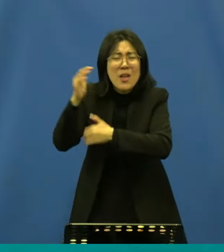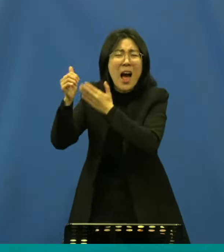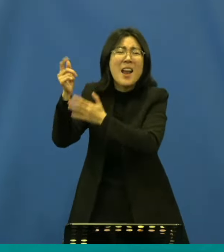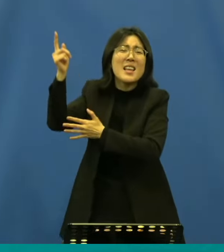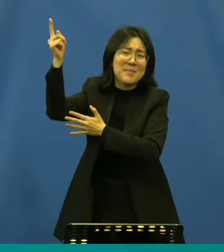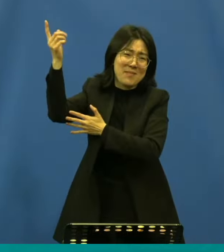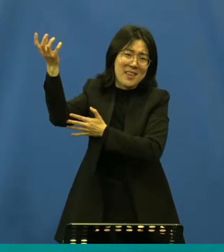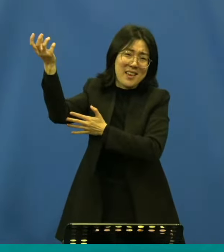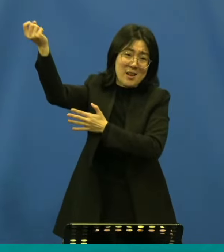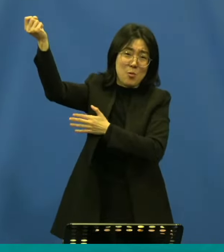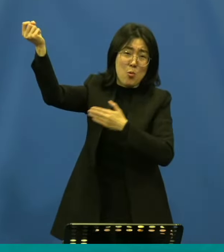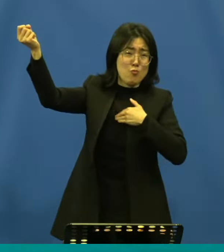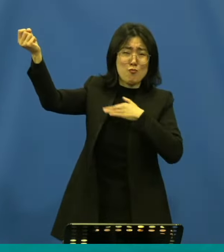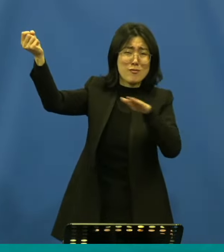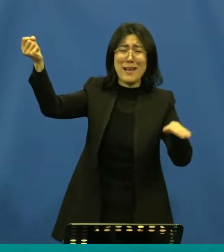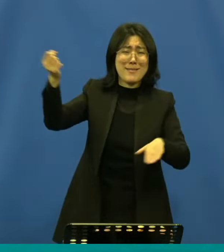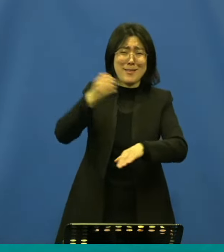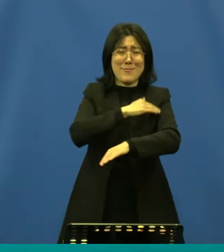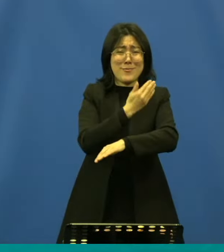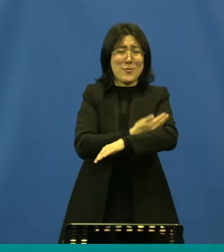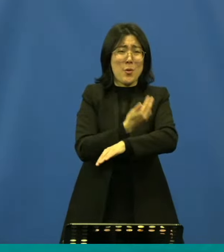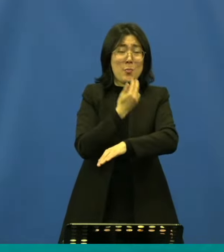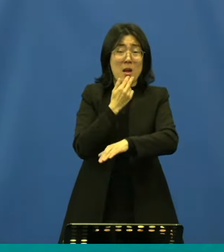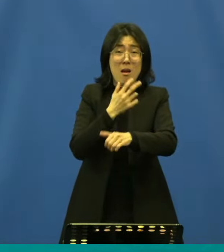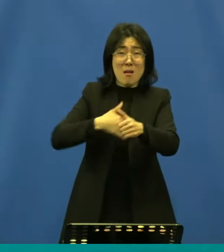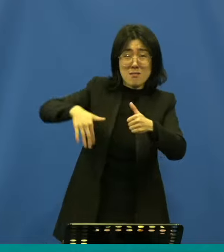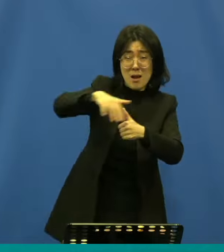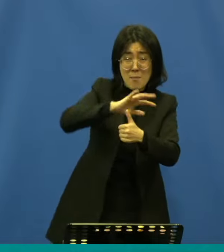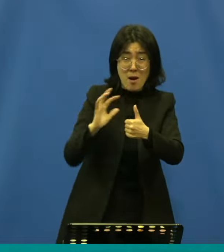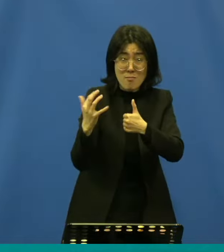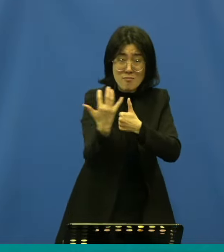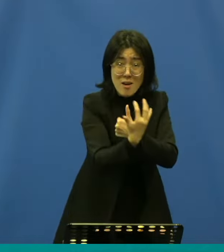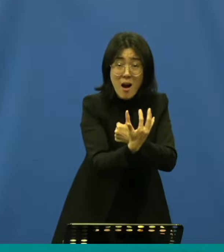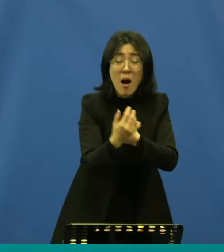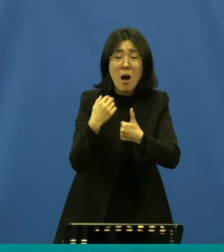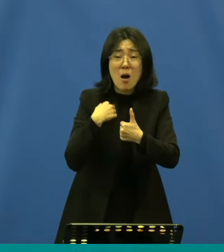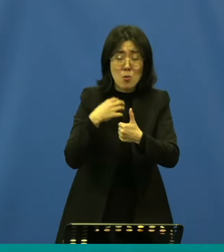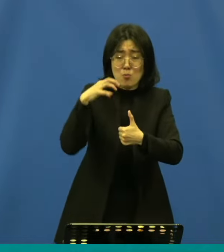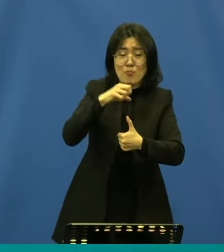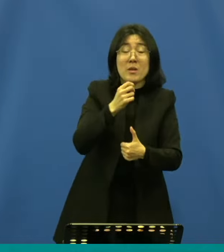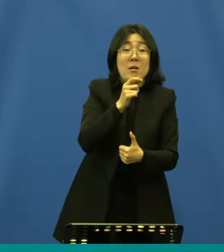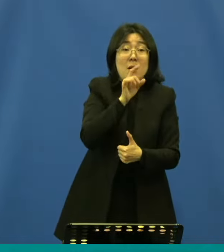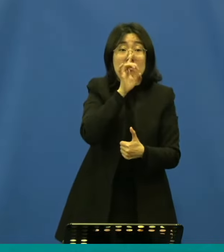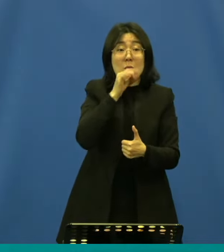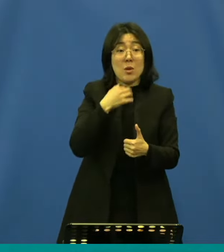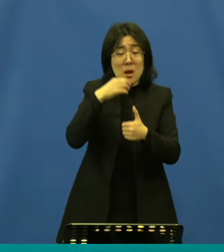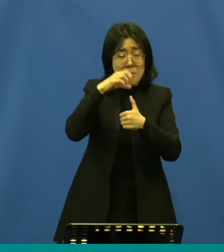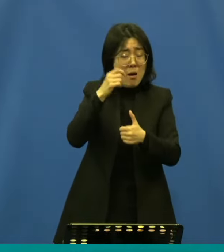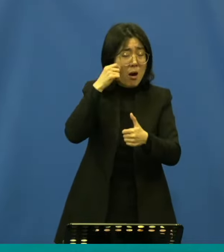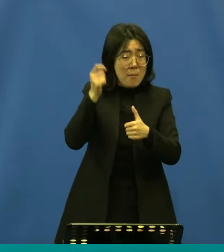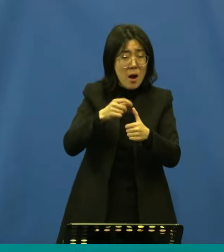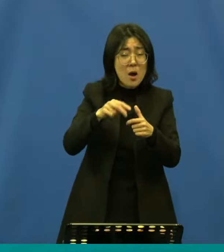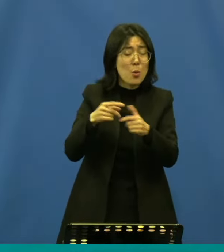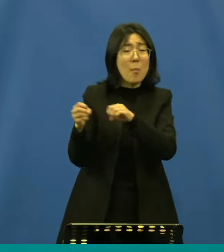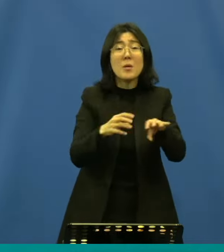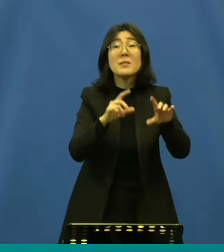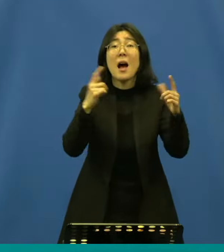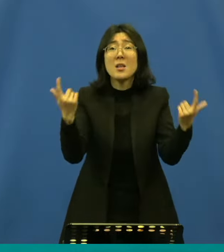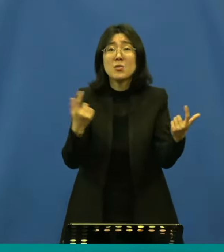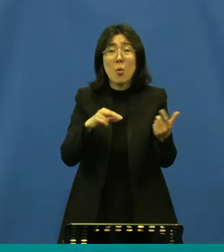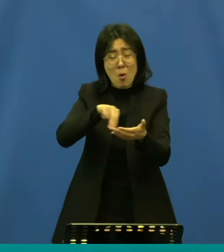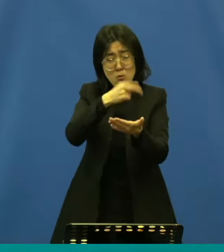하려 합니다. 우리가 사방으로 우겨쌈을 당하여도 쌓이지 아니하며, 답답한 일을 당하여도 낙심하지 아니하며, 박해를 받아도 버림받지 아니하며, 거꾸로